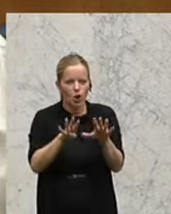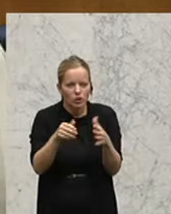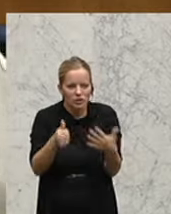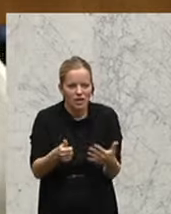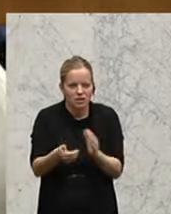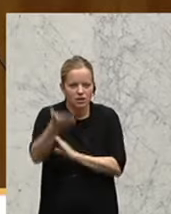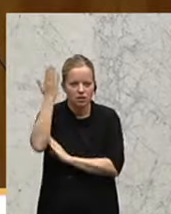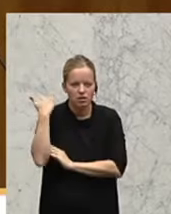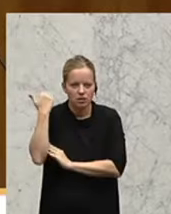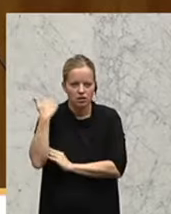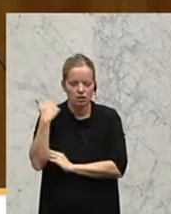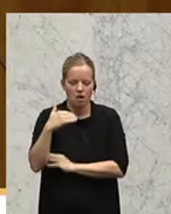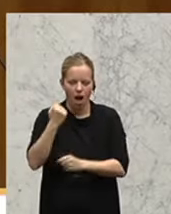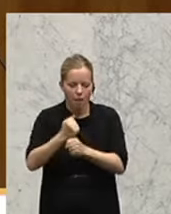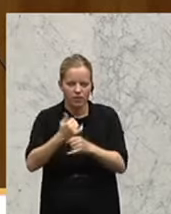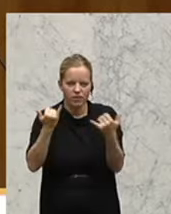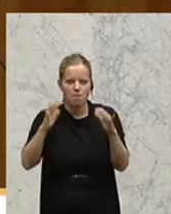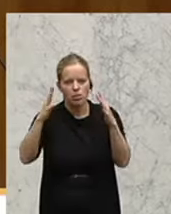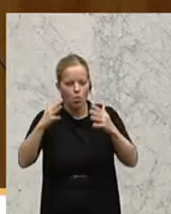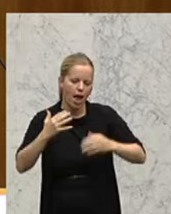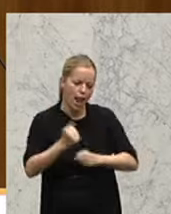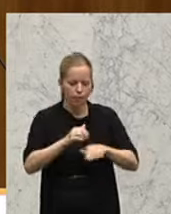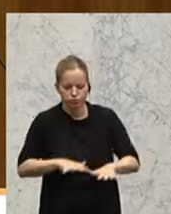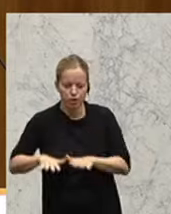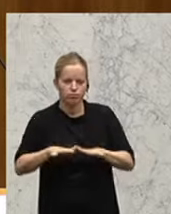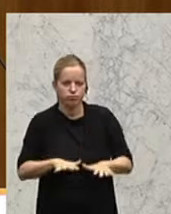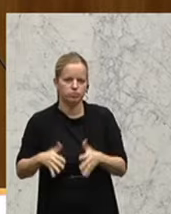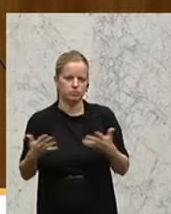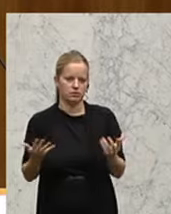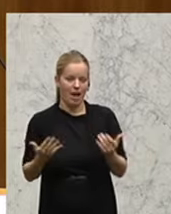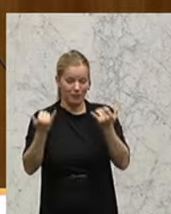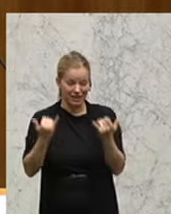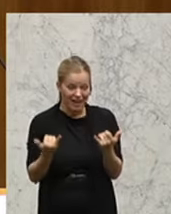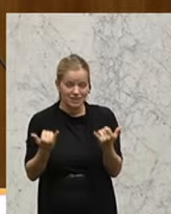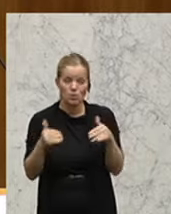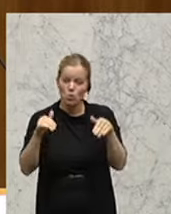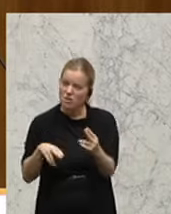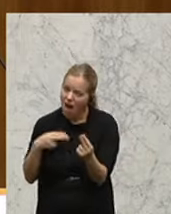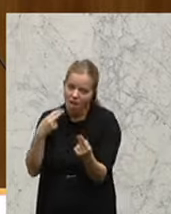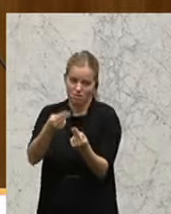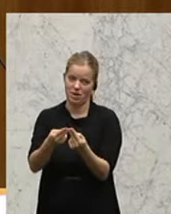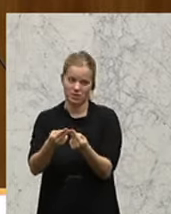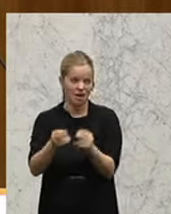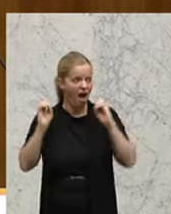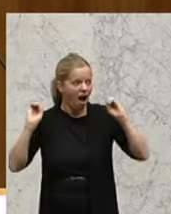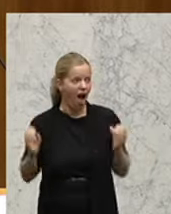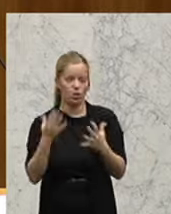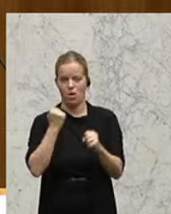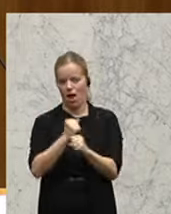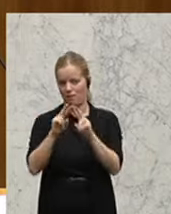man noch wesentlich manuell gearbeitet hat und das ganze Ding ist auf die aktuelle Arbeitswelt nicht